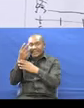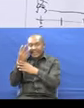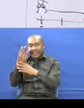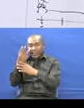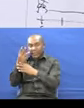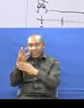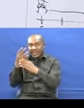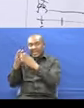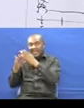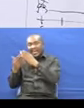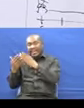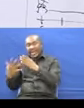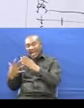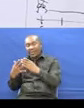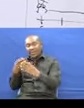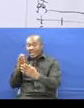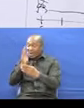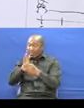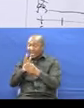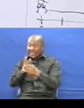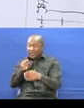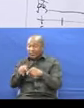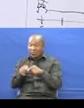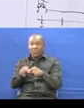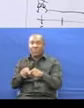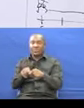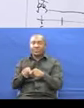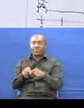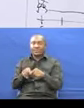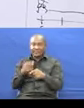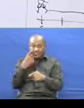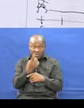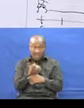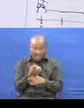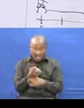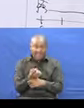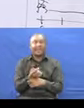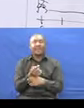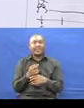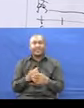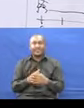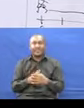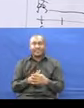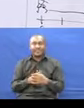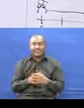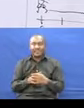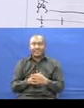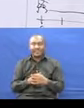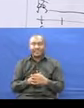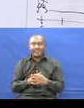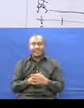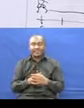1/5 ya mkate. Ya hatari sana. Ya mkate gani? Uo uo ambao Utashi amekula. Utashi alikula 2/5